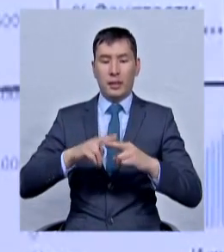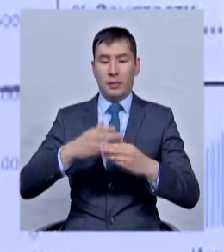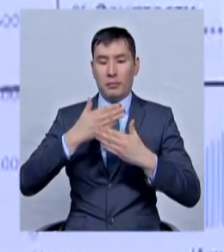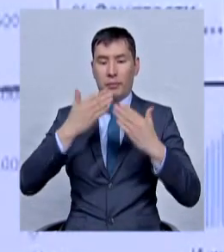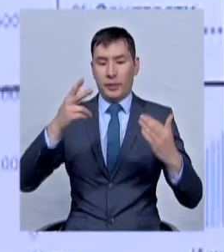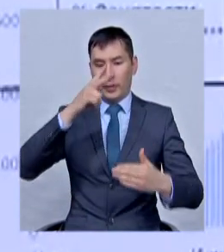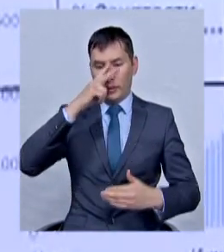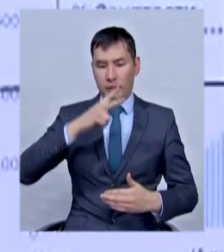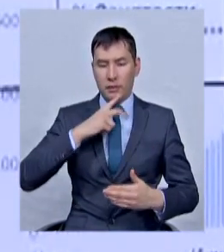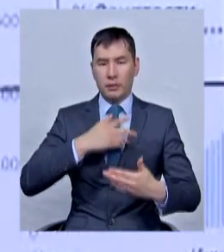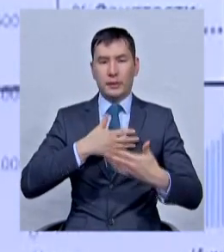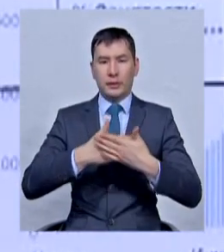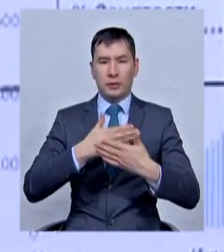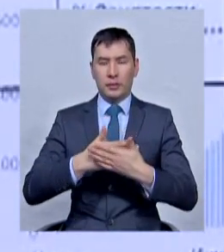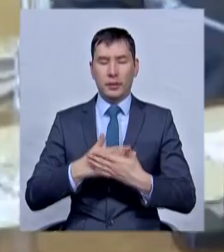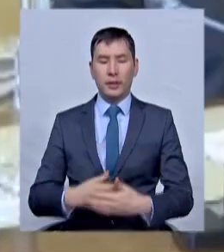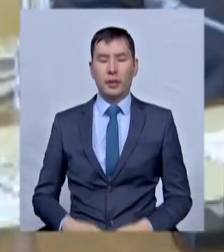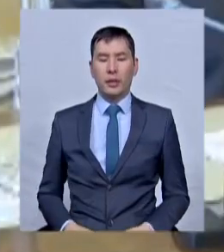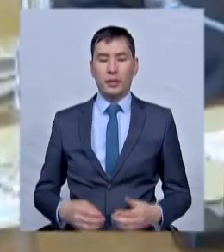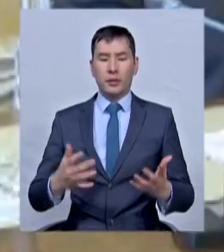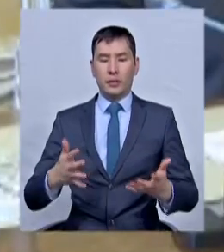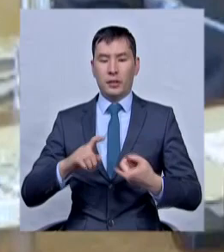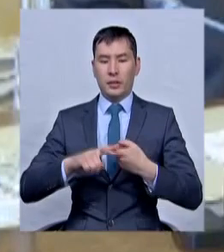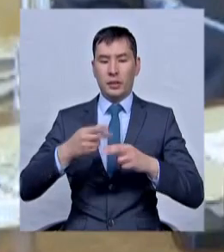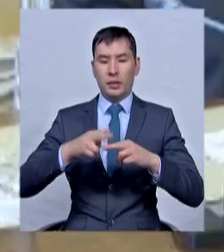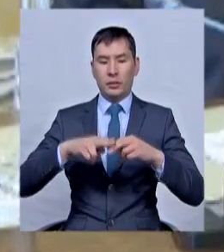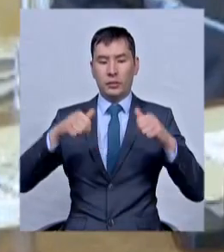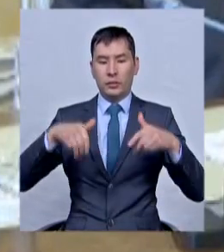айда оптимистік болжамға сәйкес өтіп жатыр. Яғни қабылданған